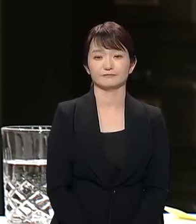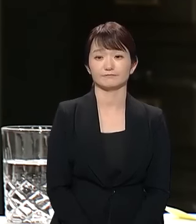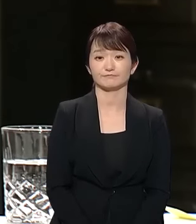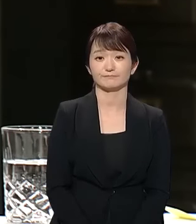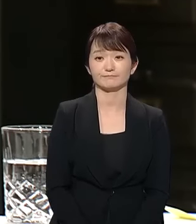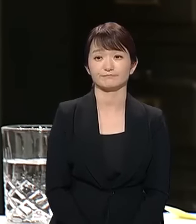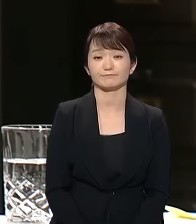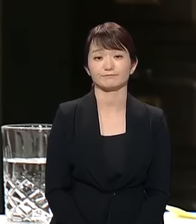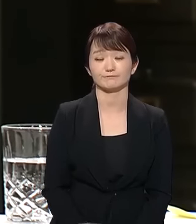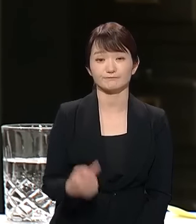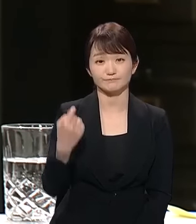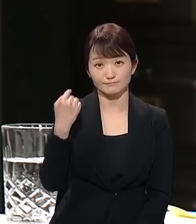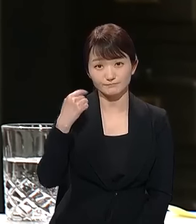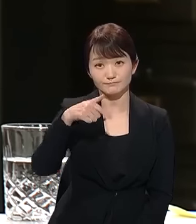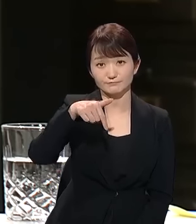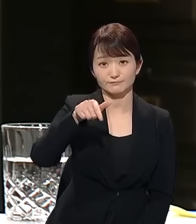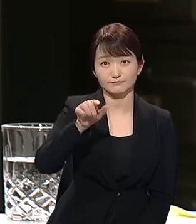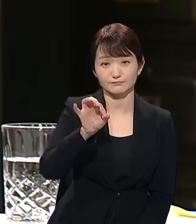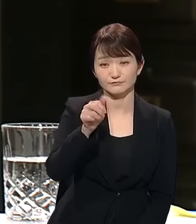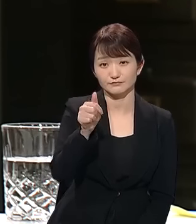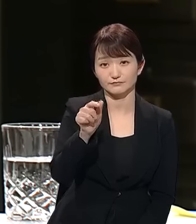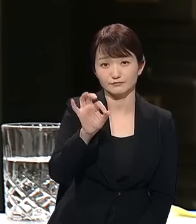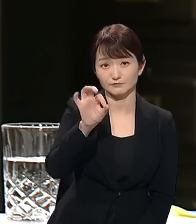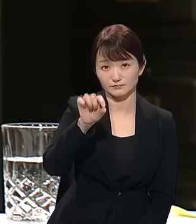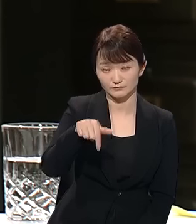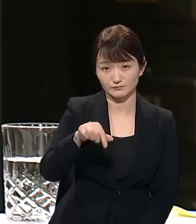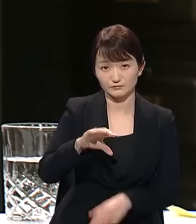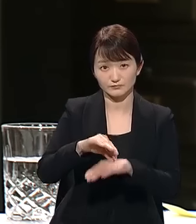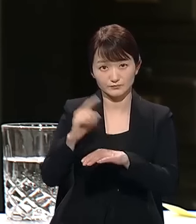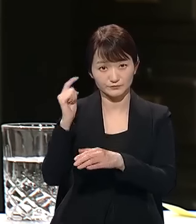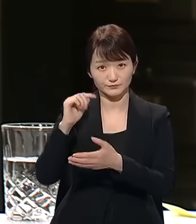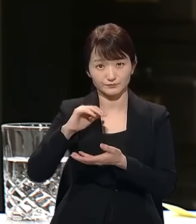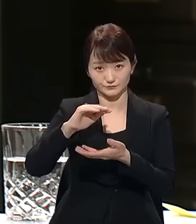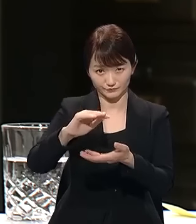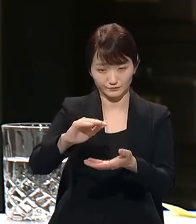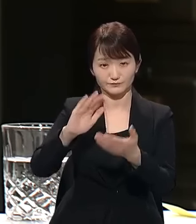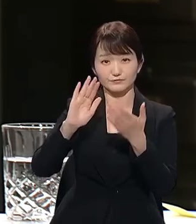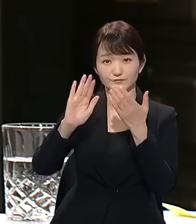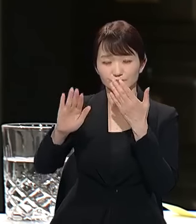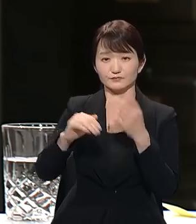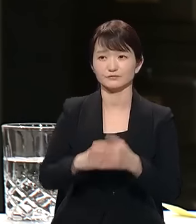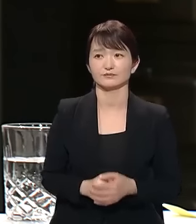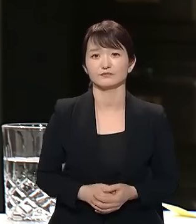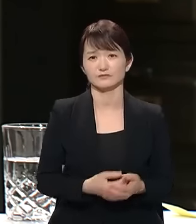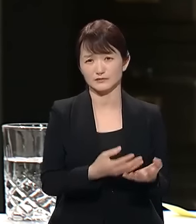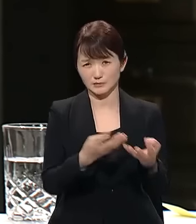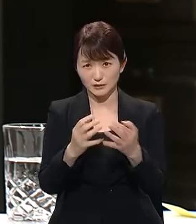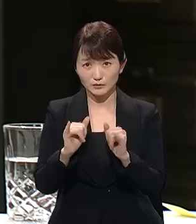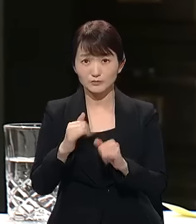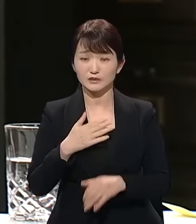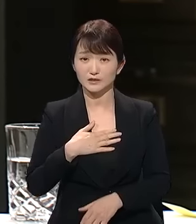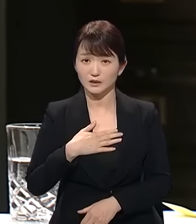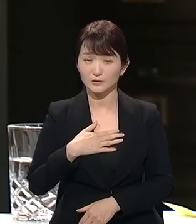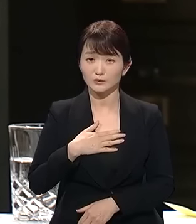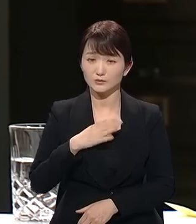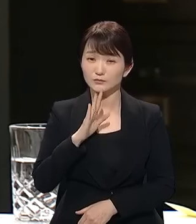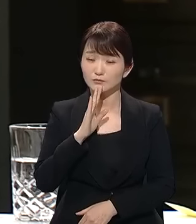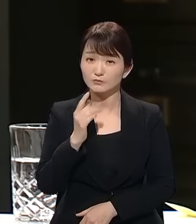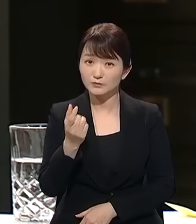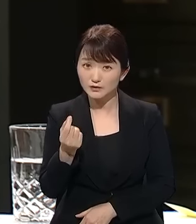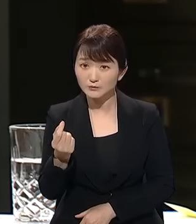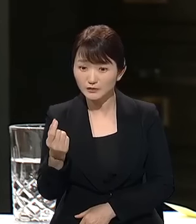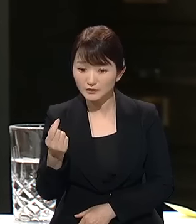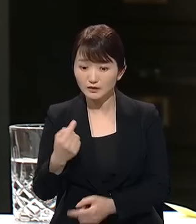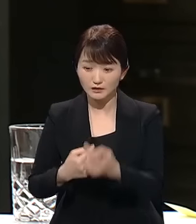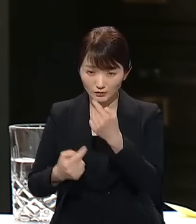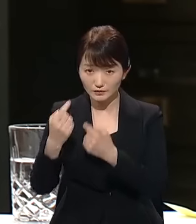자, 어제 강영욱 씨 방송 저희가 전해드리고 나서 많은 분들이 나도 하면서